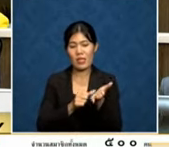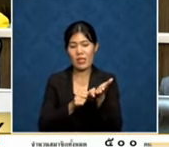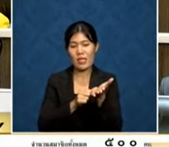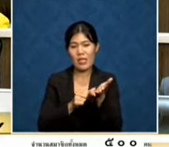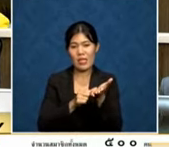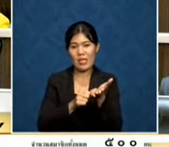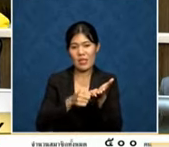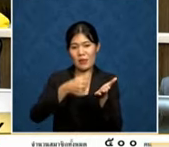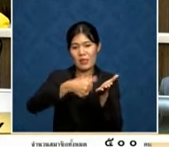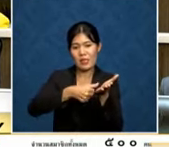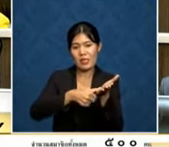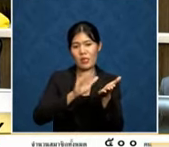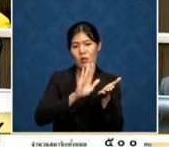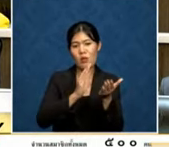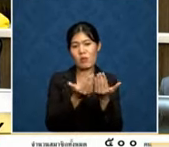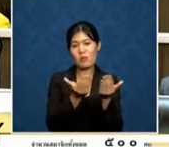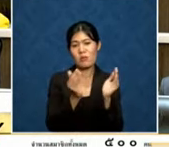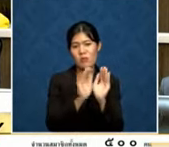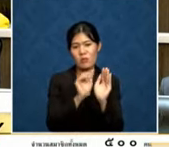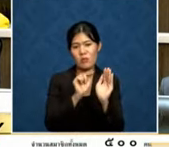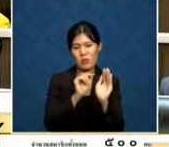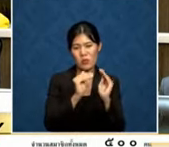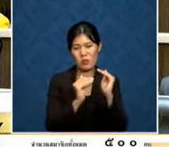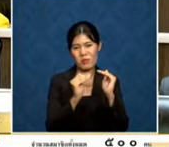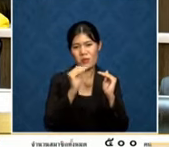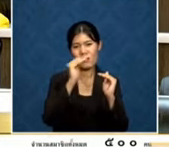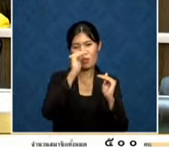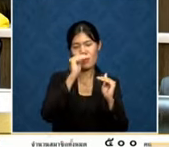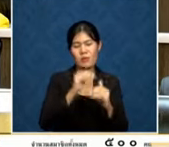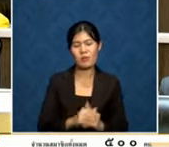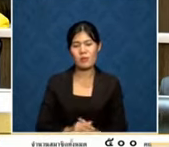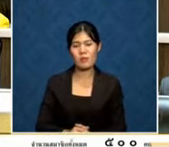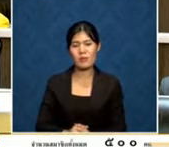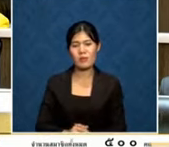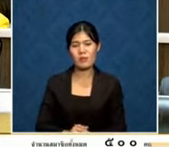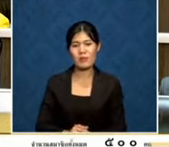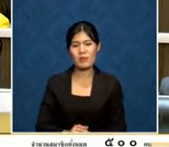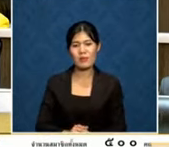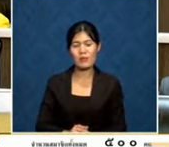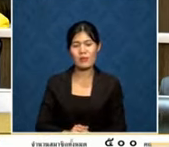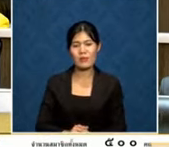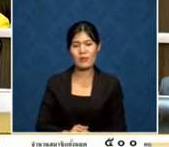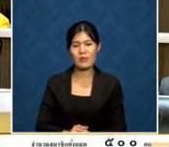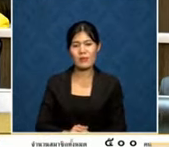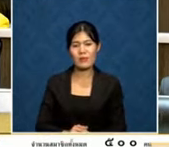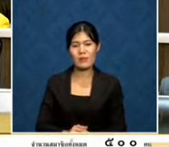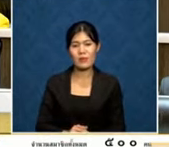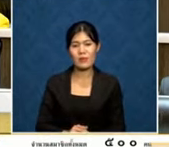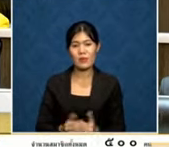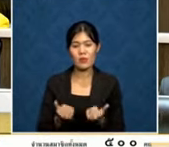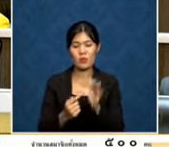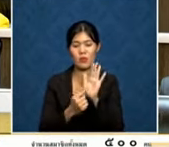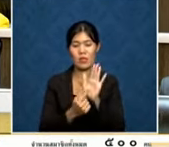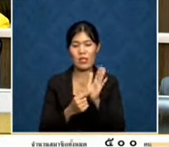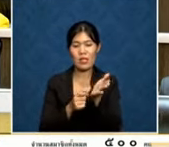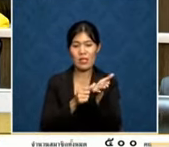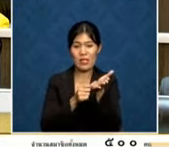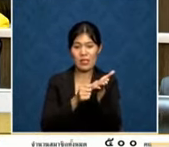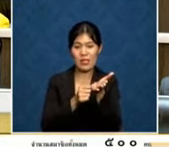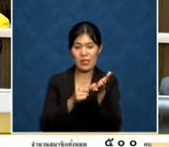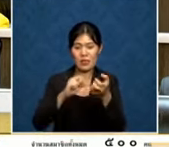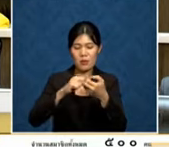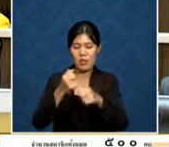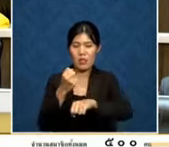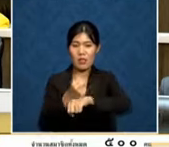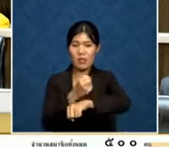หนี้ครัวเรือนก็เอ่อสูงขึ้นมากทีเดียวผมอยากยกตัวอย่างว่าการแก้ปัญหาแรงงานเนี่ยครับวันนี้แรงงาน